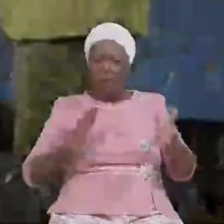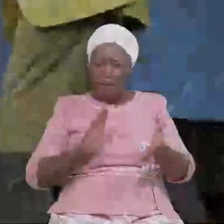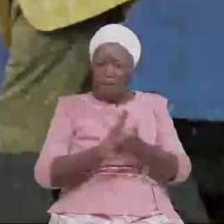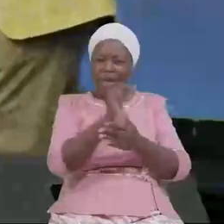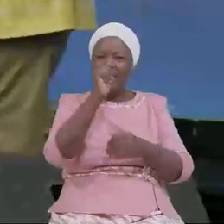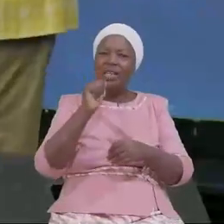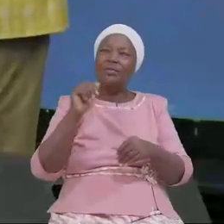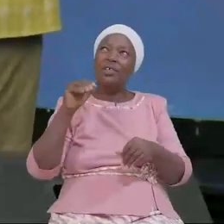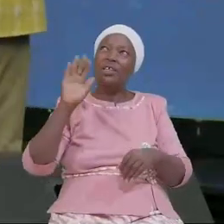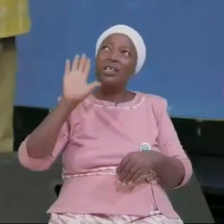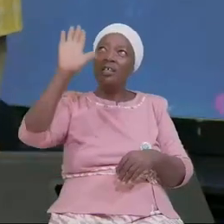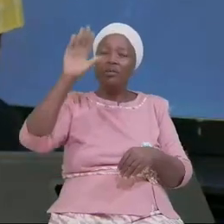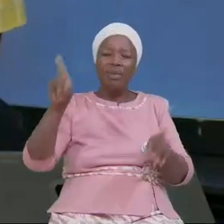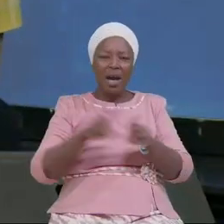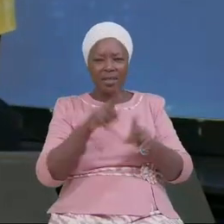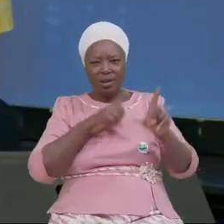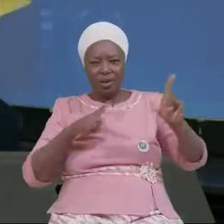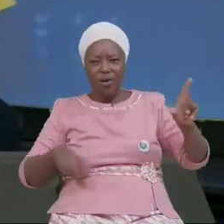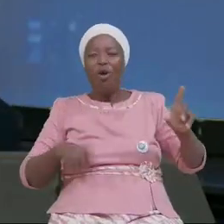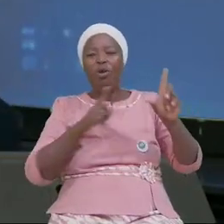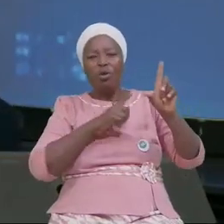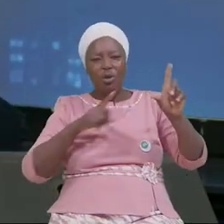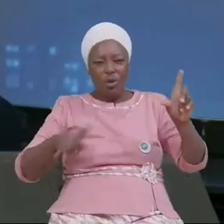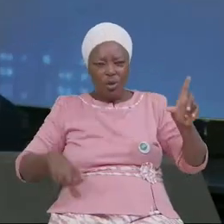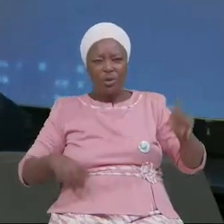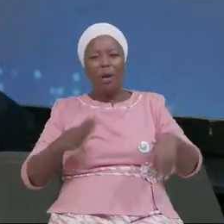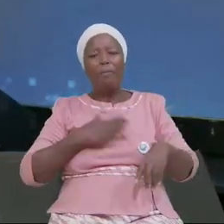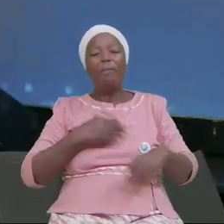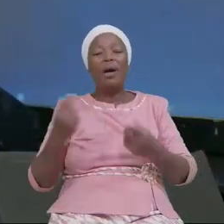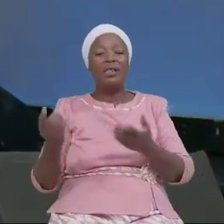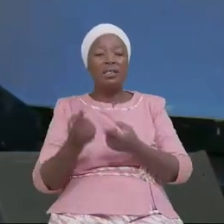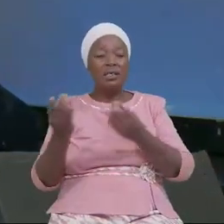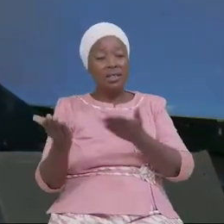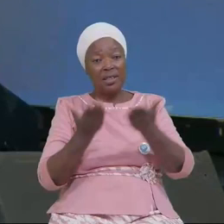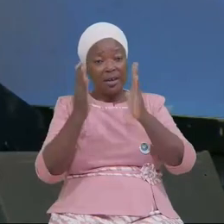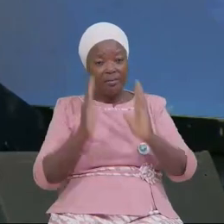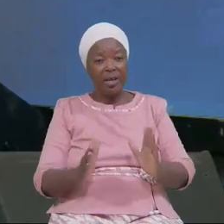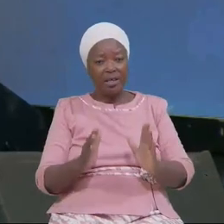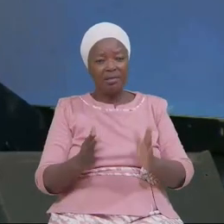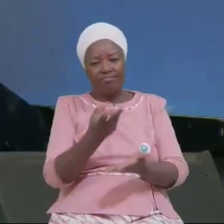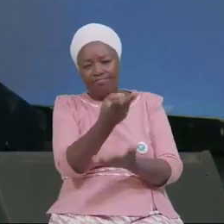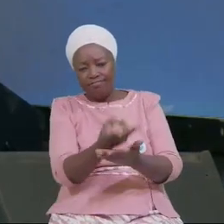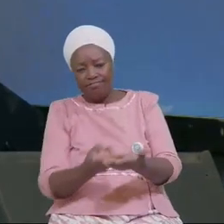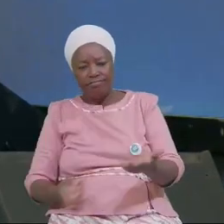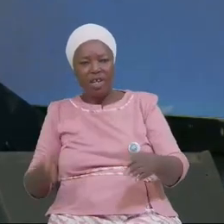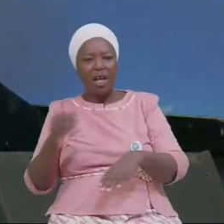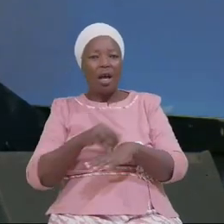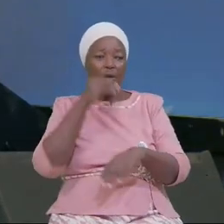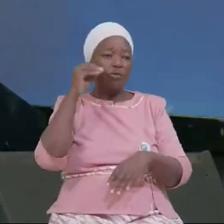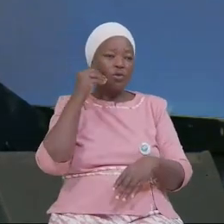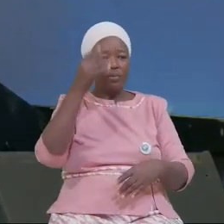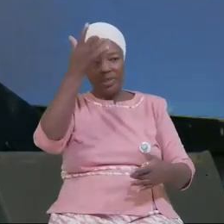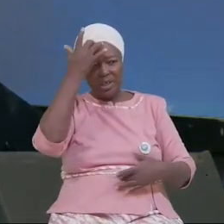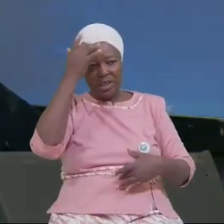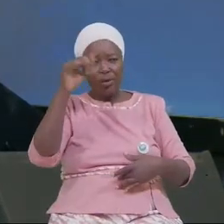lui comme ton Seigneur. Seigneur, mon serviteur est couché à la maison, atteint